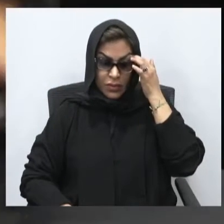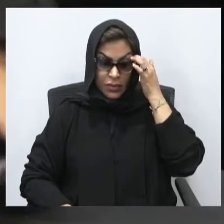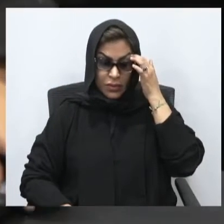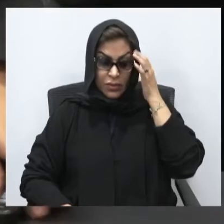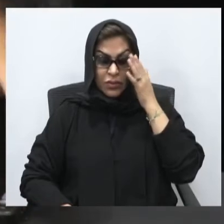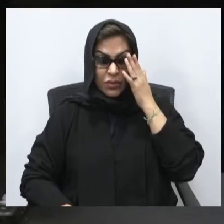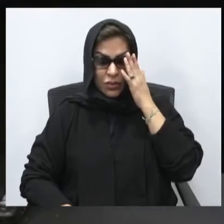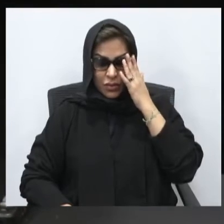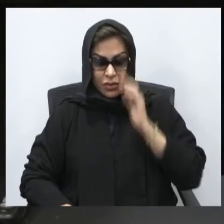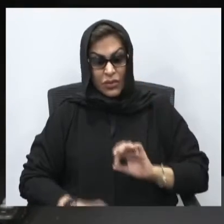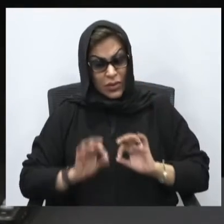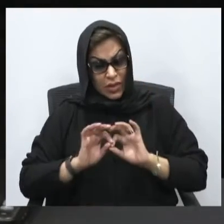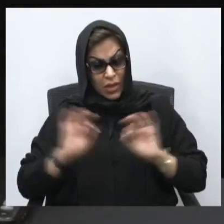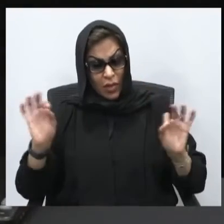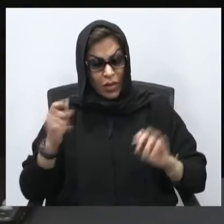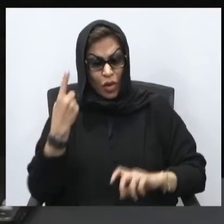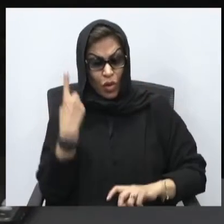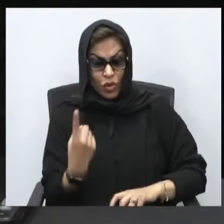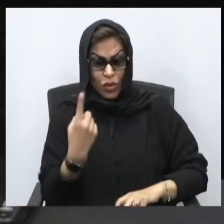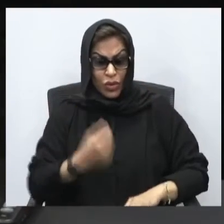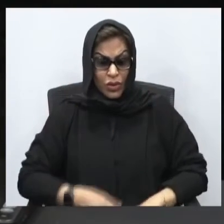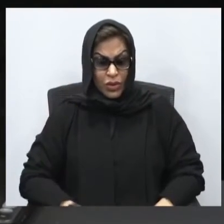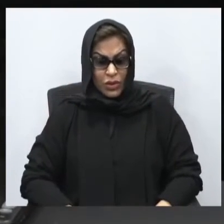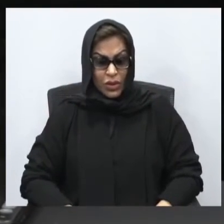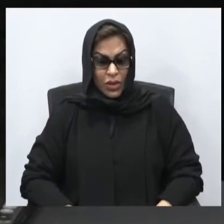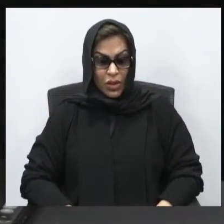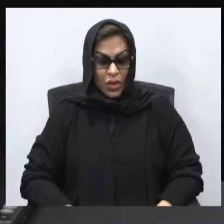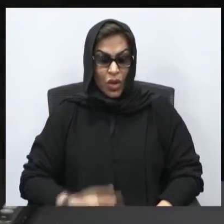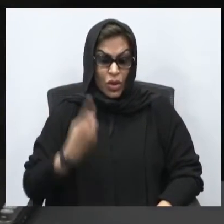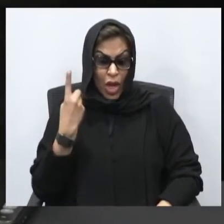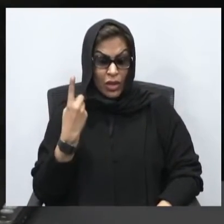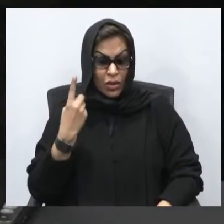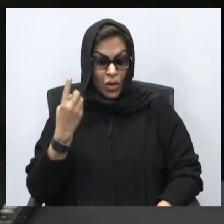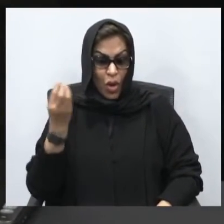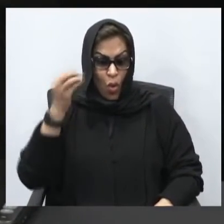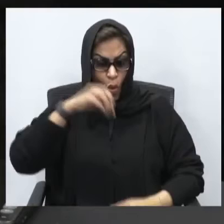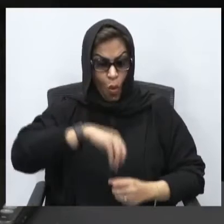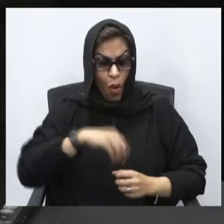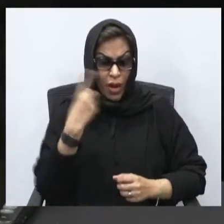الكرات نبدا الخطوه الاولى نعد سويه